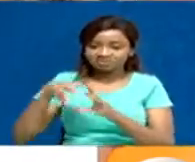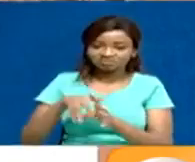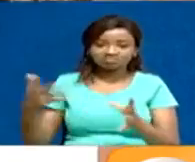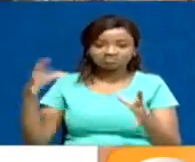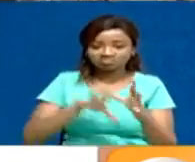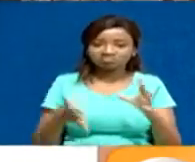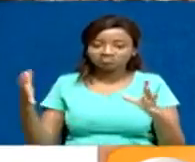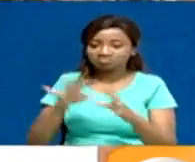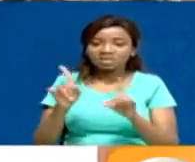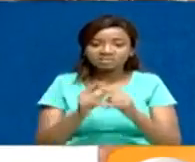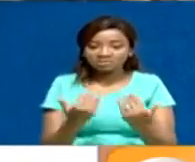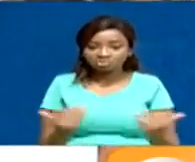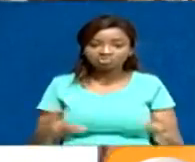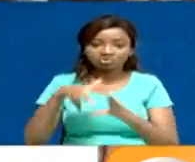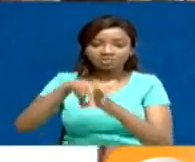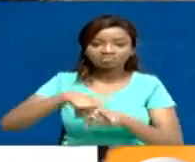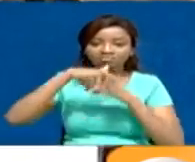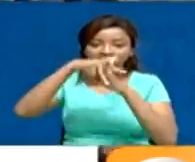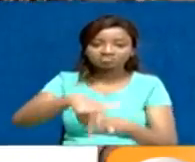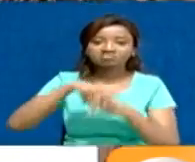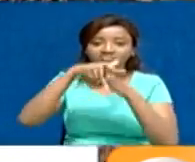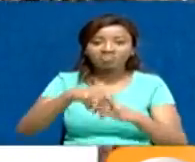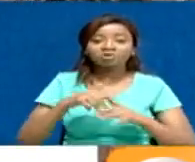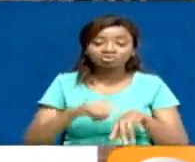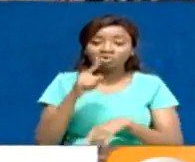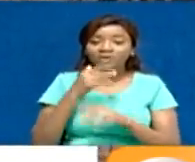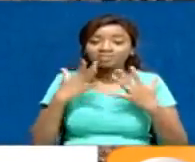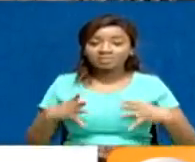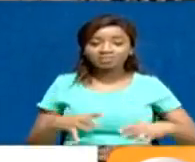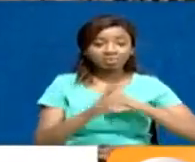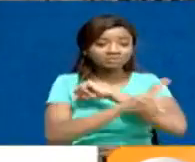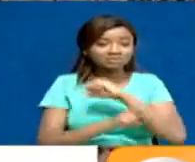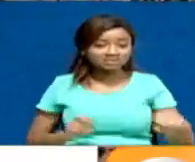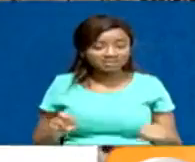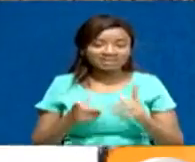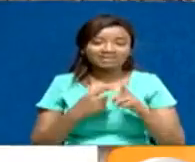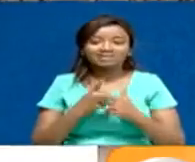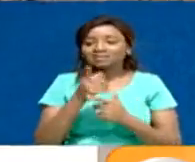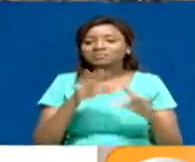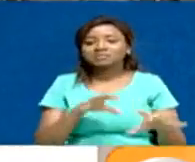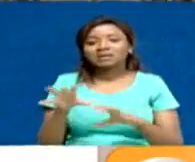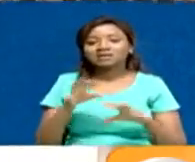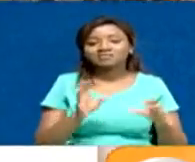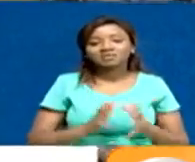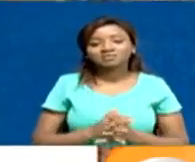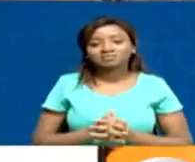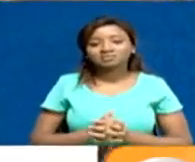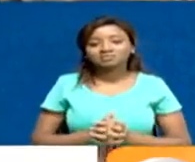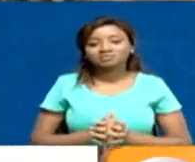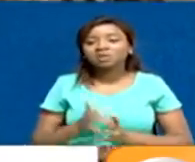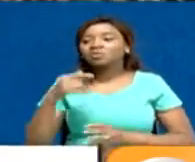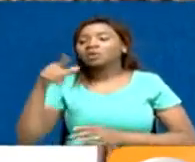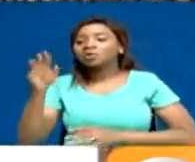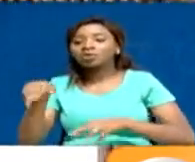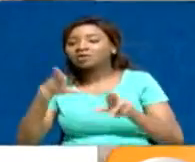wadogo. Na wanapovamiwa na kuibwa, wafugaji huumia. Sasa kama punda yetu itamalisika, tutawabeba watoto na nini? Tutaenda